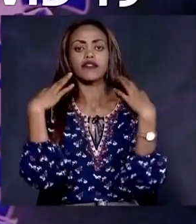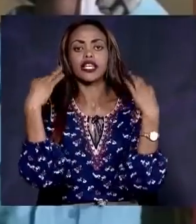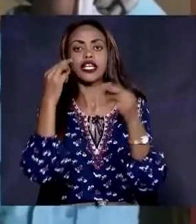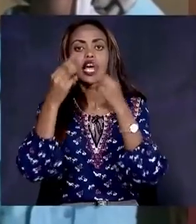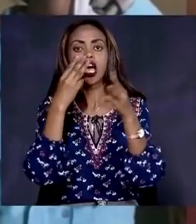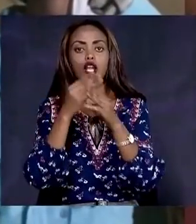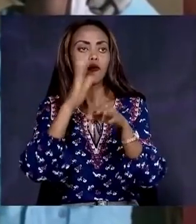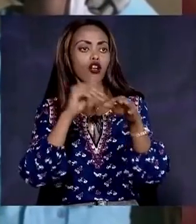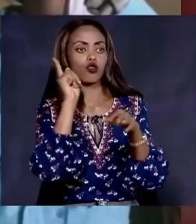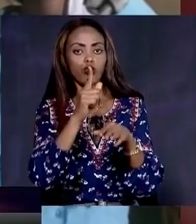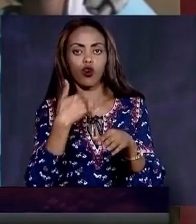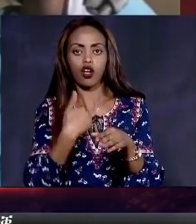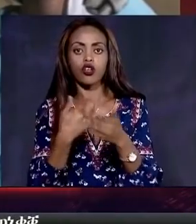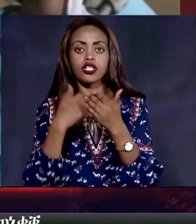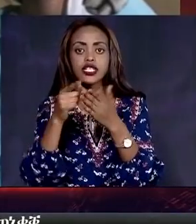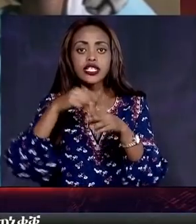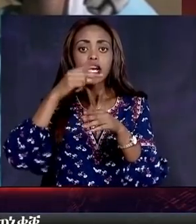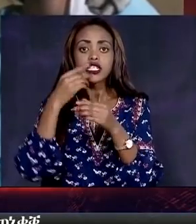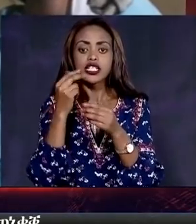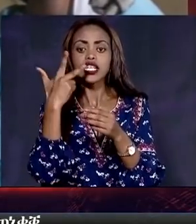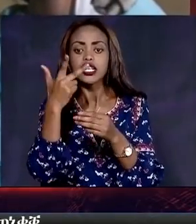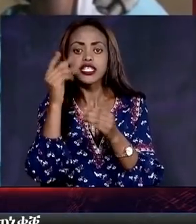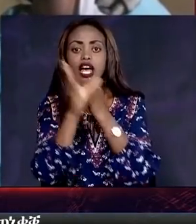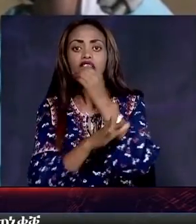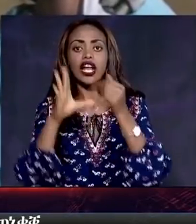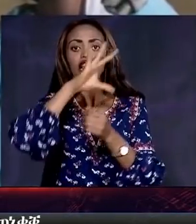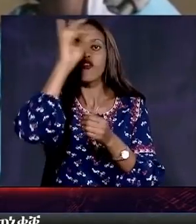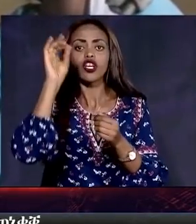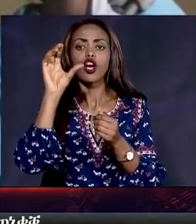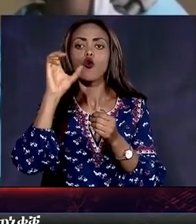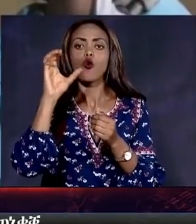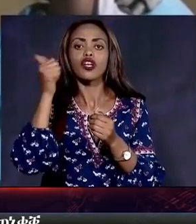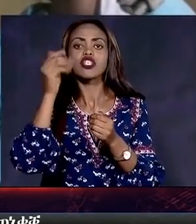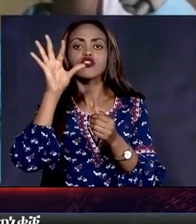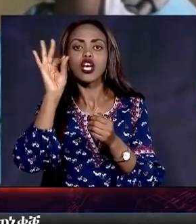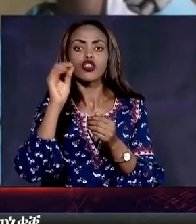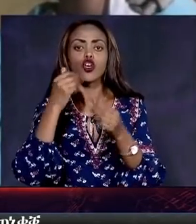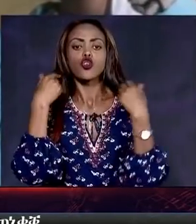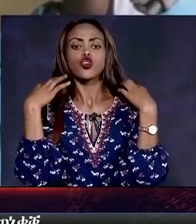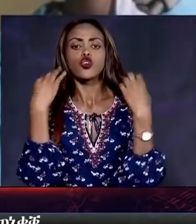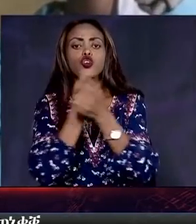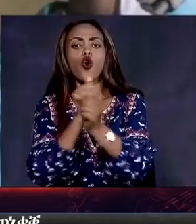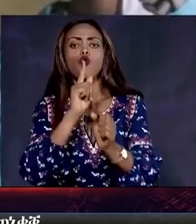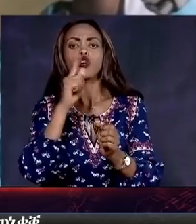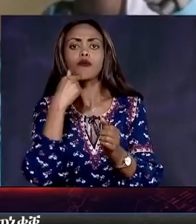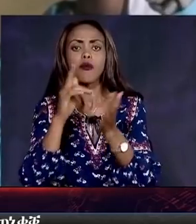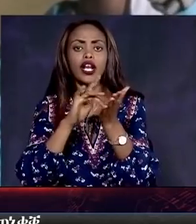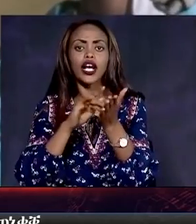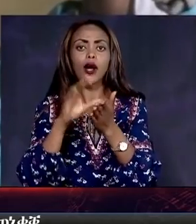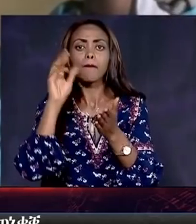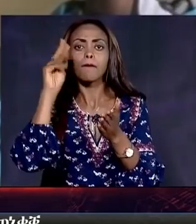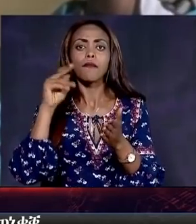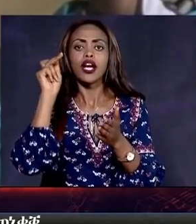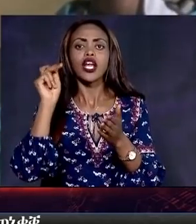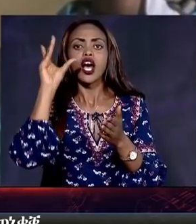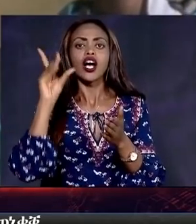ኣጠንቂቖም እቲ ትካል ነዚ ዝገለፀ ሰለስተ ሃገራት ኣፍሪካ ኮቪድ 19 ይሕው እዩ ብምባል እቲ ፈውሲ ካብ ማዳጋስካር